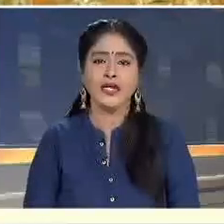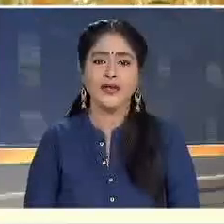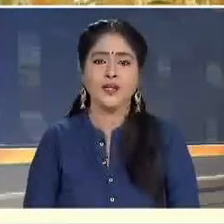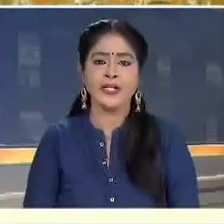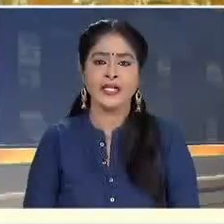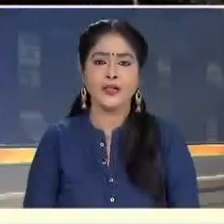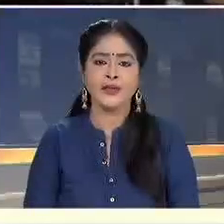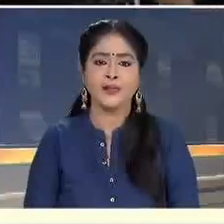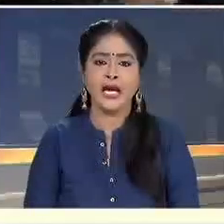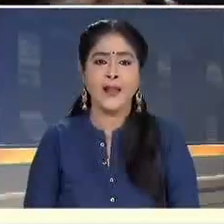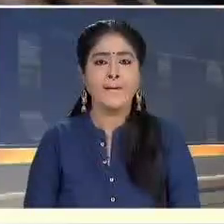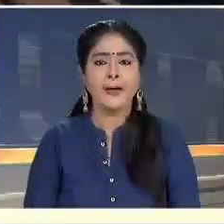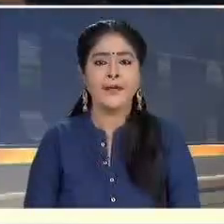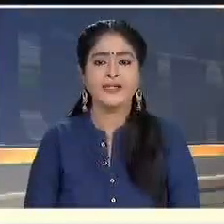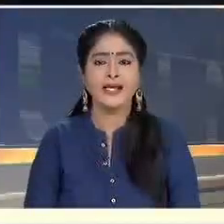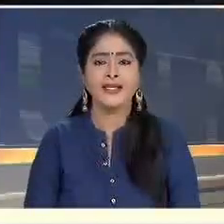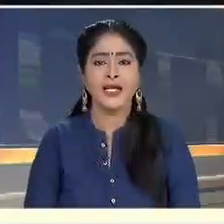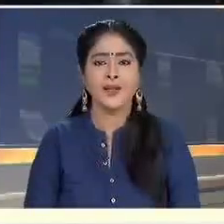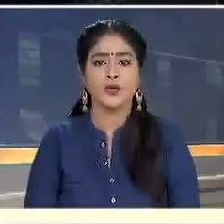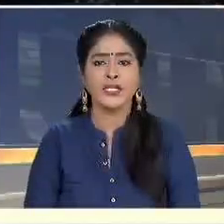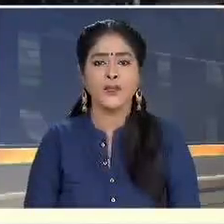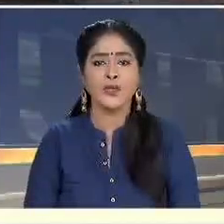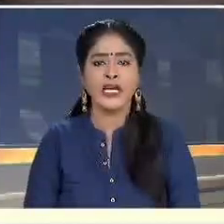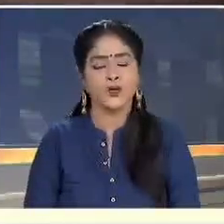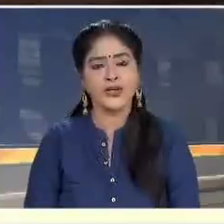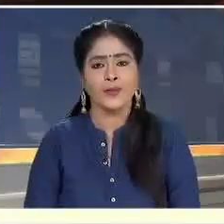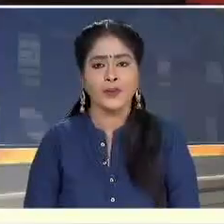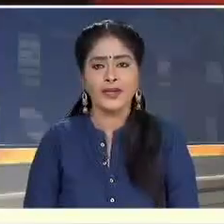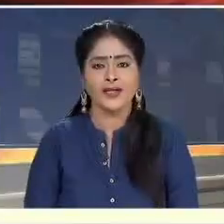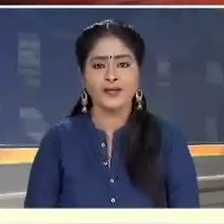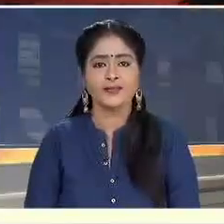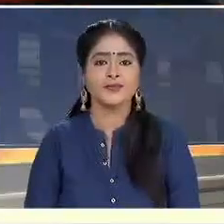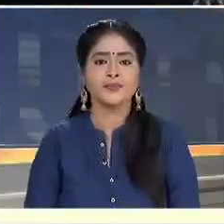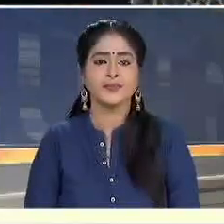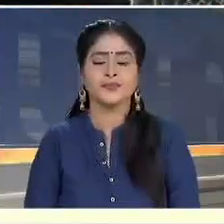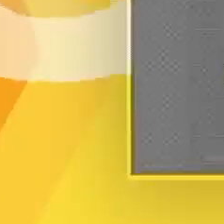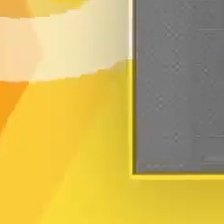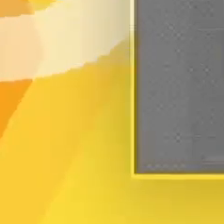பக்தர்களின் வருகை மேலும் அதிகரிக்கும் என்பதால் பம்பை சன்னிதானம் பகுதிகளில் போலீசார் குவிக்கப்பட்டுள்ளனர்.